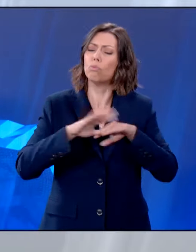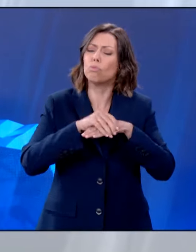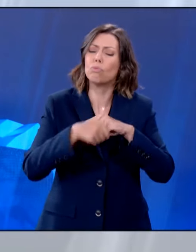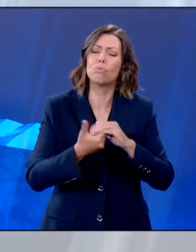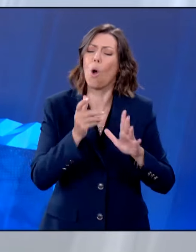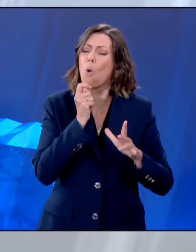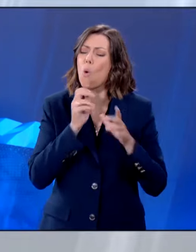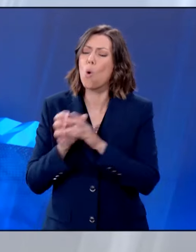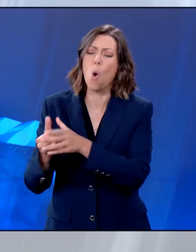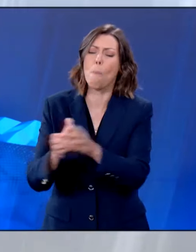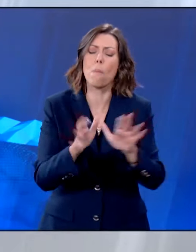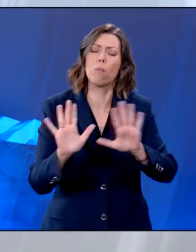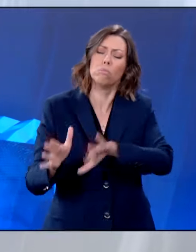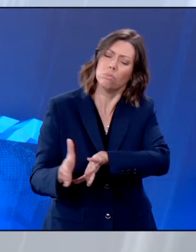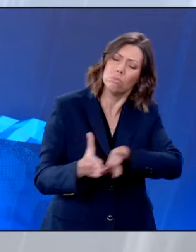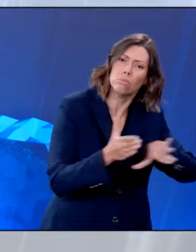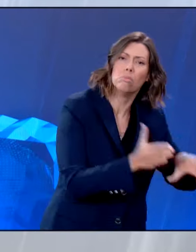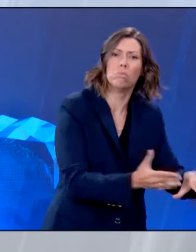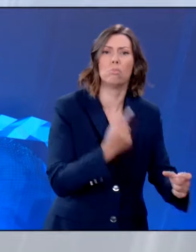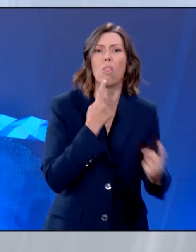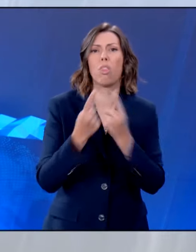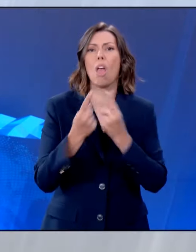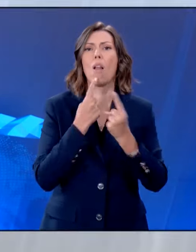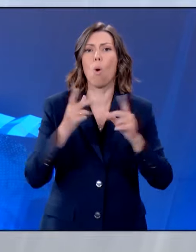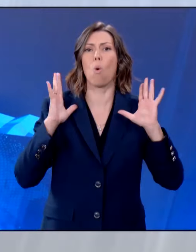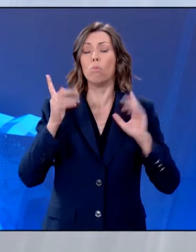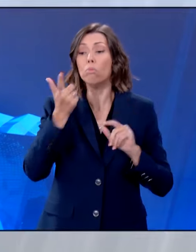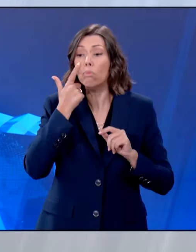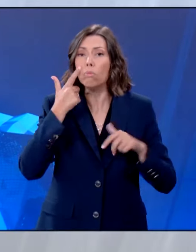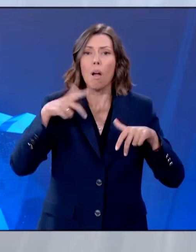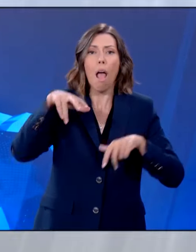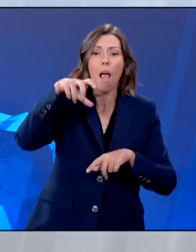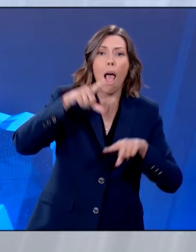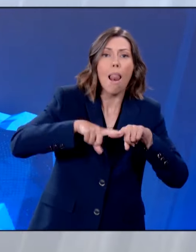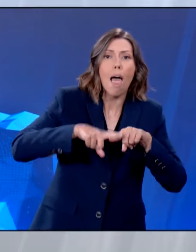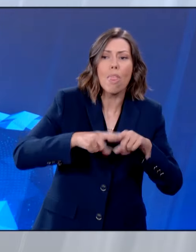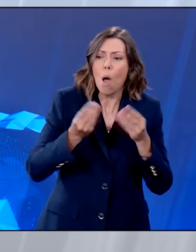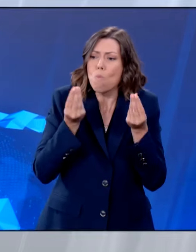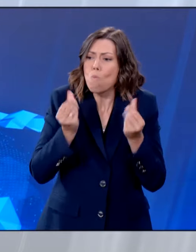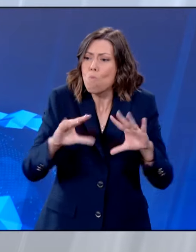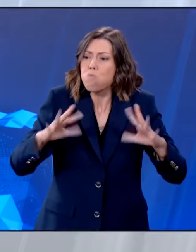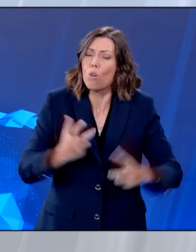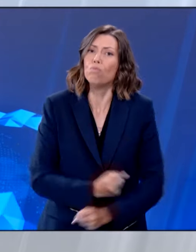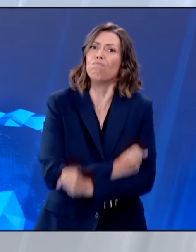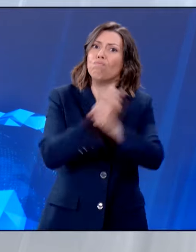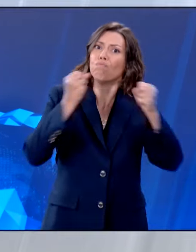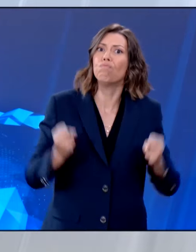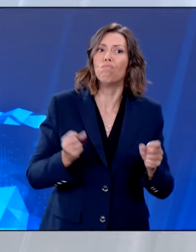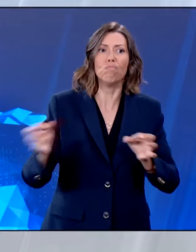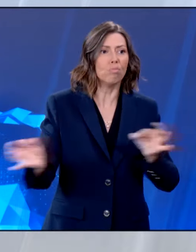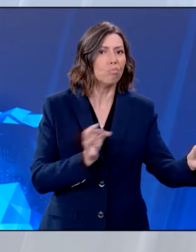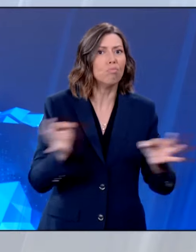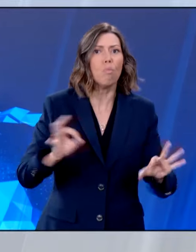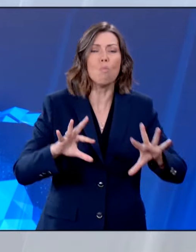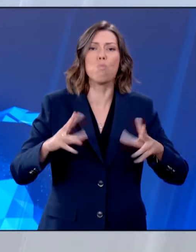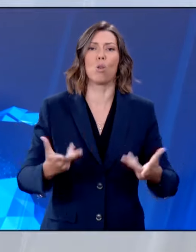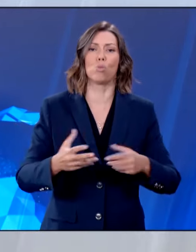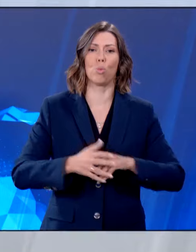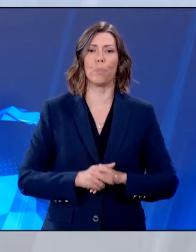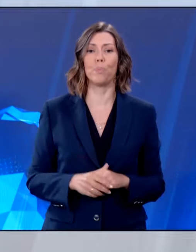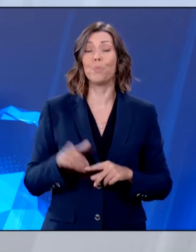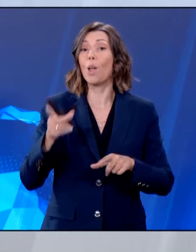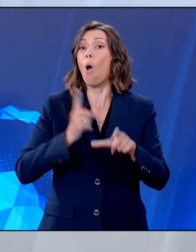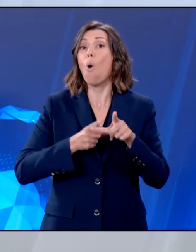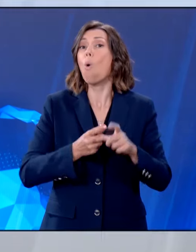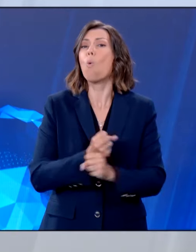πώς η χώρα μας θα αποκτήσει πιο ισχυρή πολιτική προστασία. Στο Βαρνάβα βρέθηκε ο Δημήτρης Κουτσούμπας. Δεν έχει πάρθει κανένα μέτρο ή